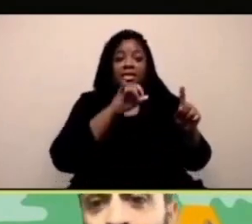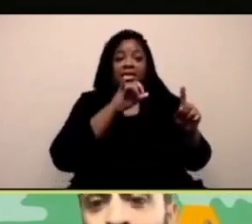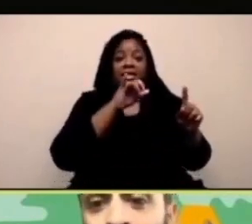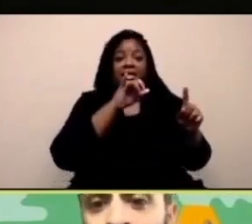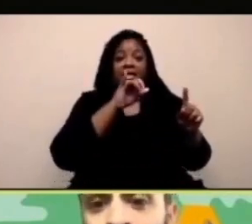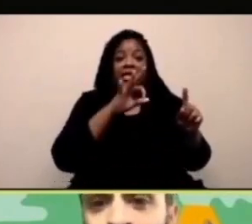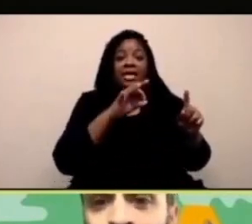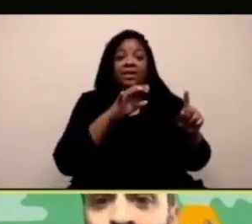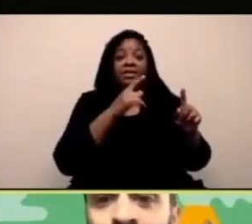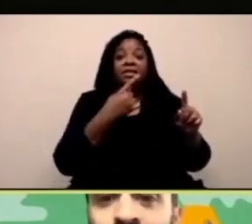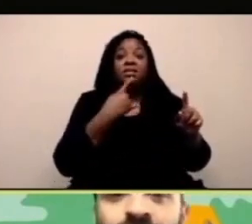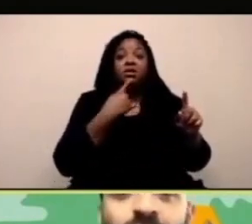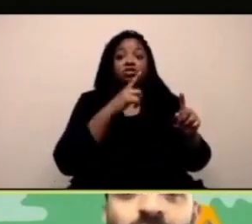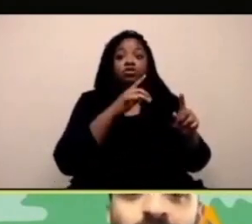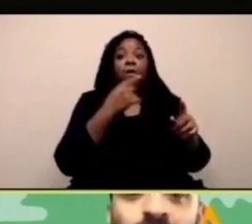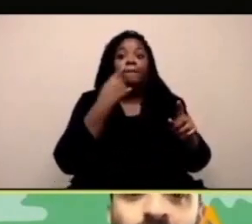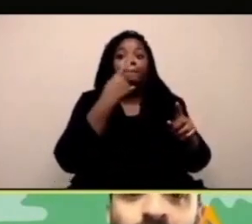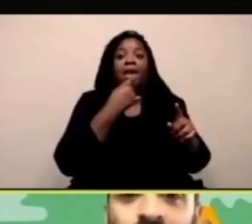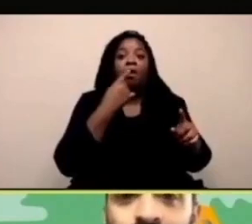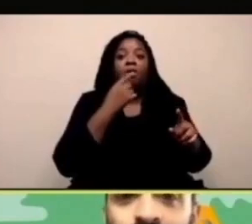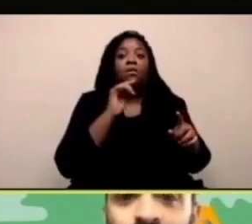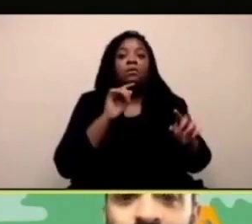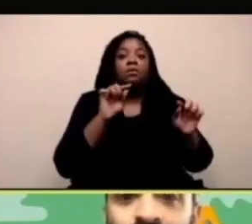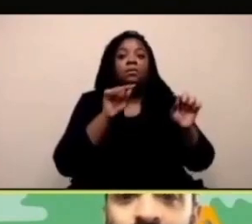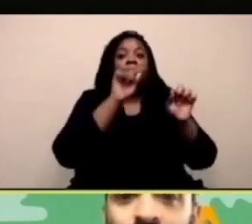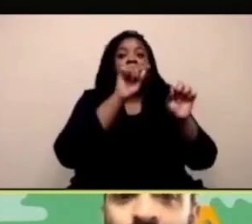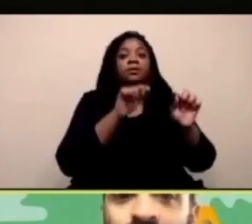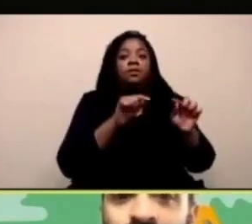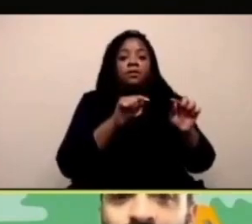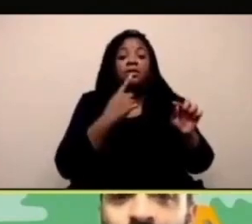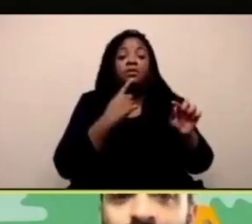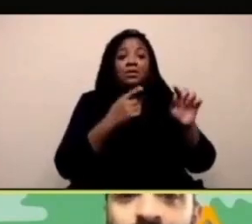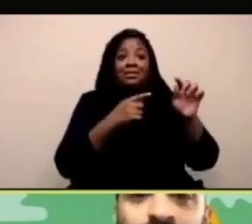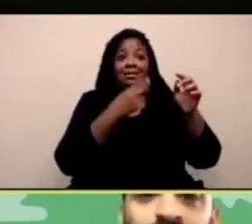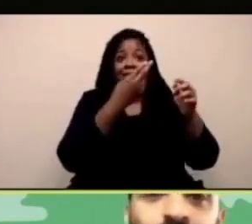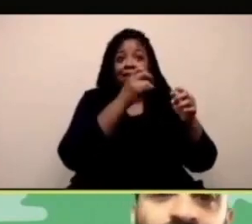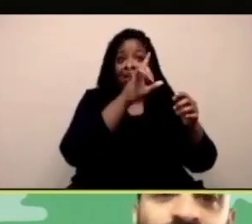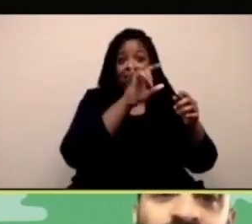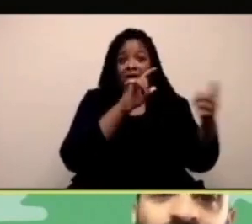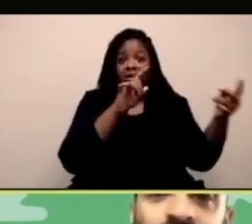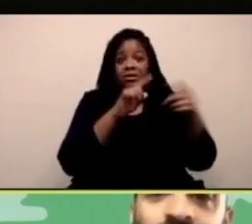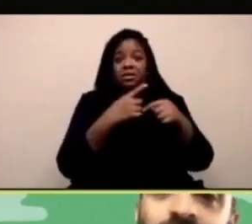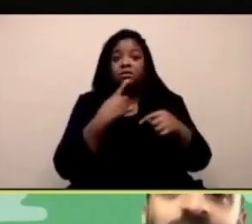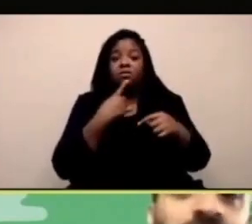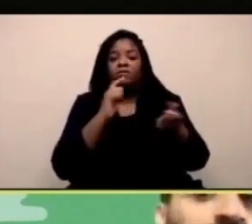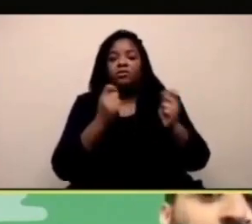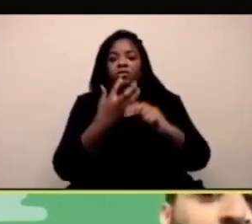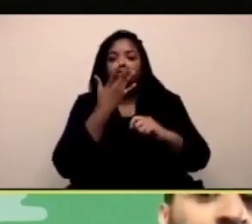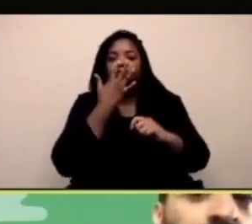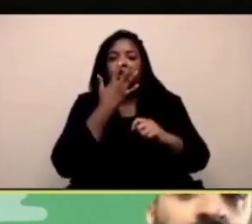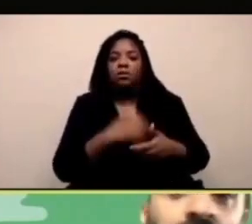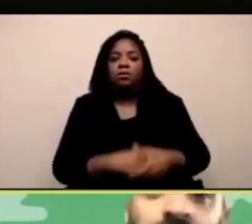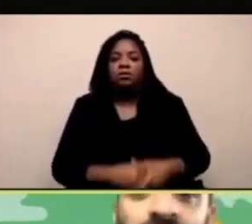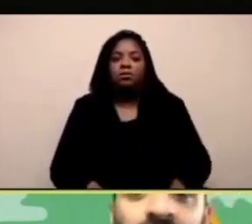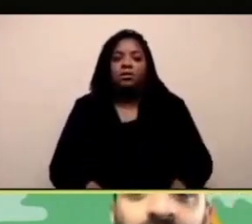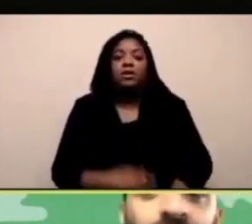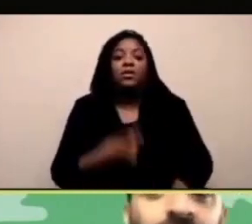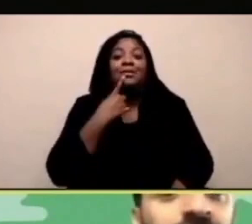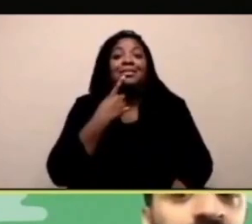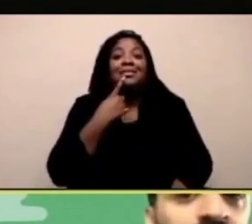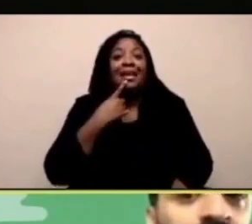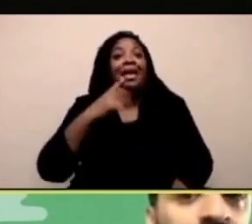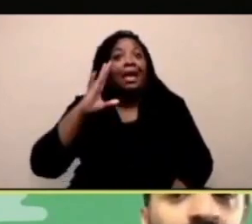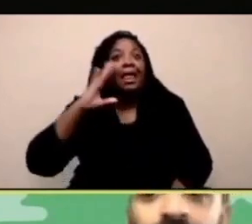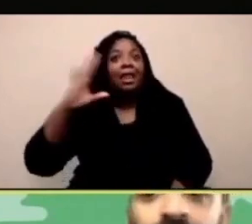サウンドボードですこちらなんかのそういうあと表現の通信に